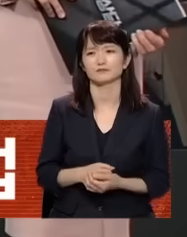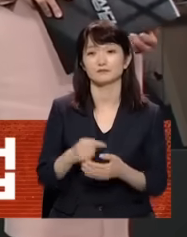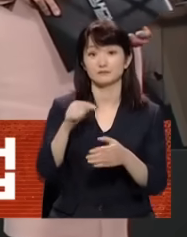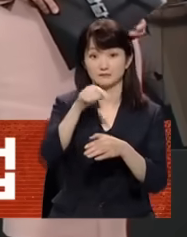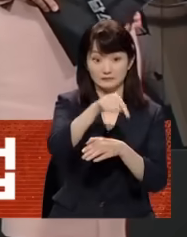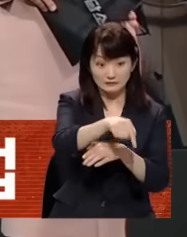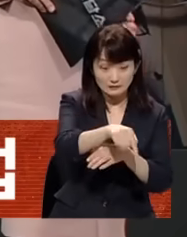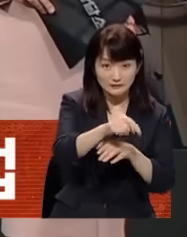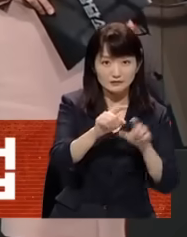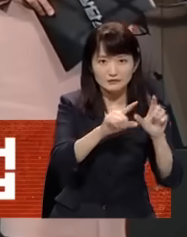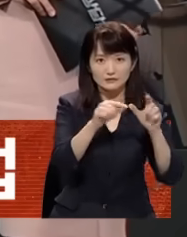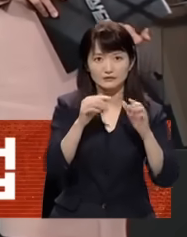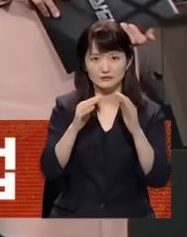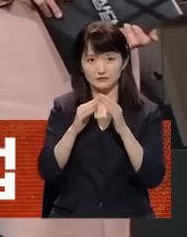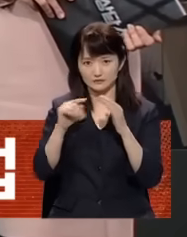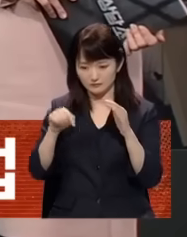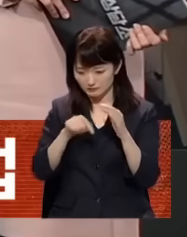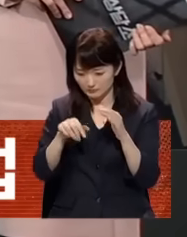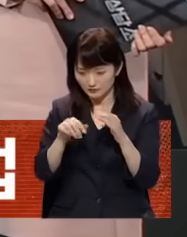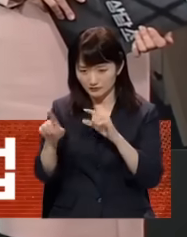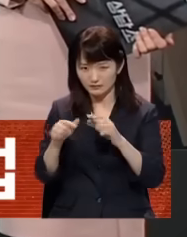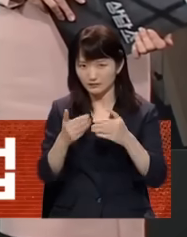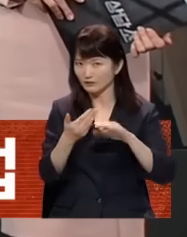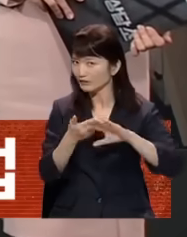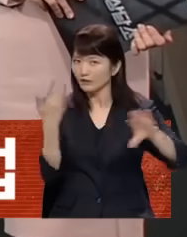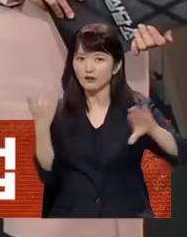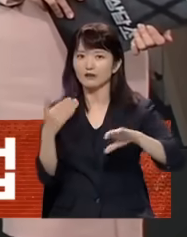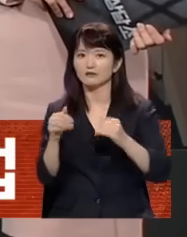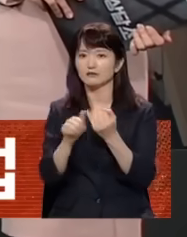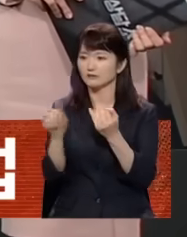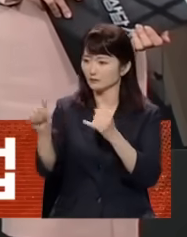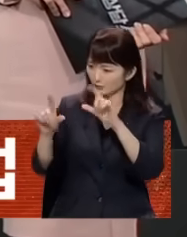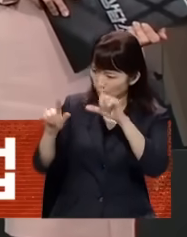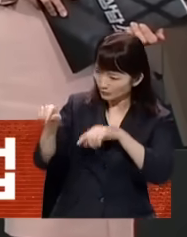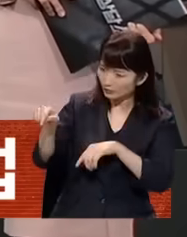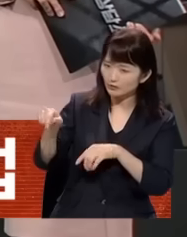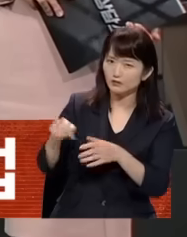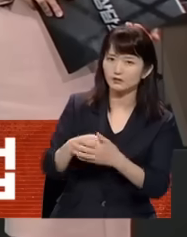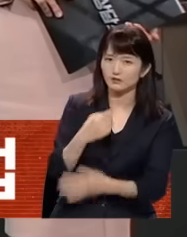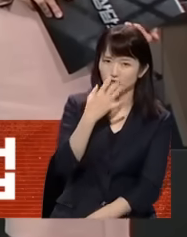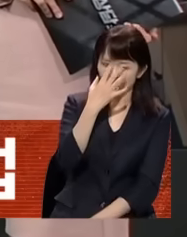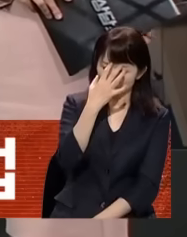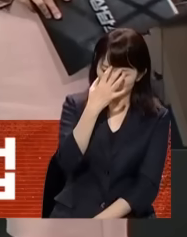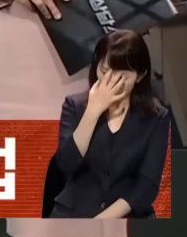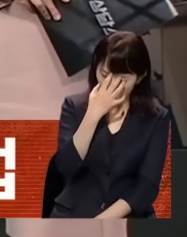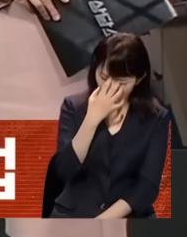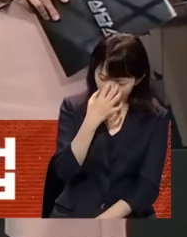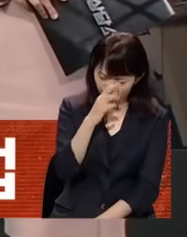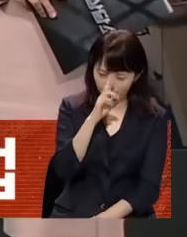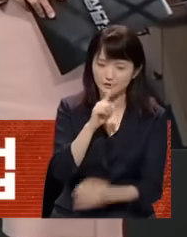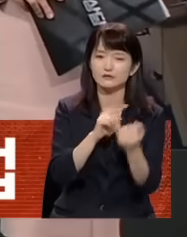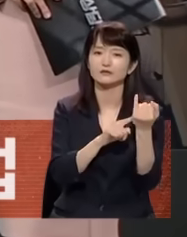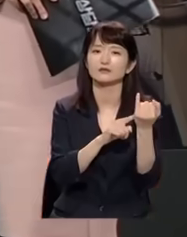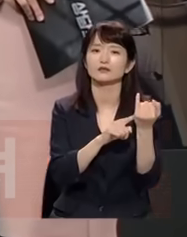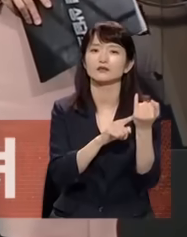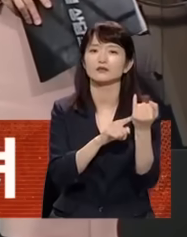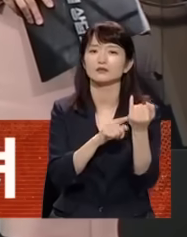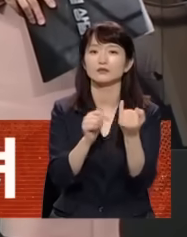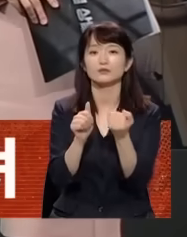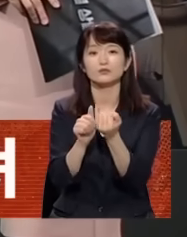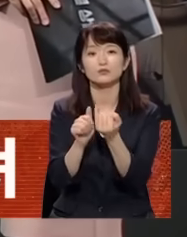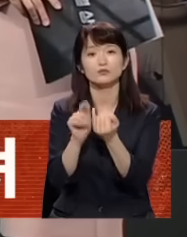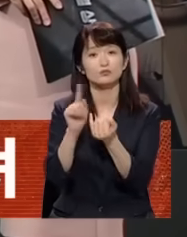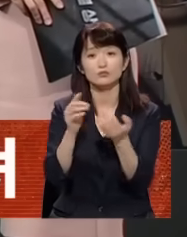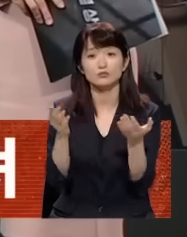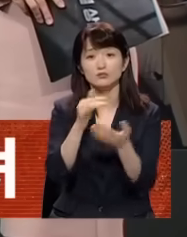바깥 생활과 집안 생활이 너무도 다른 남편의 모습에 점점 우울감이 커진다는 박씨 이들 부부에게